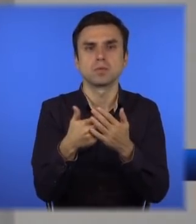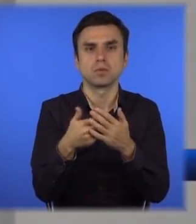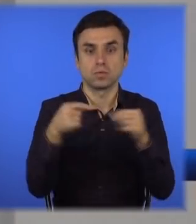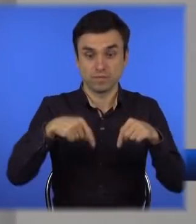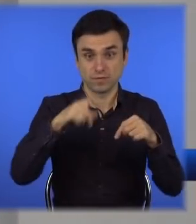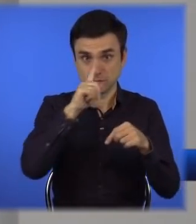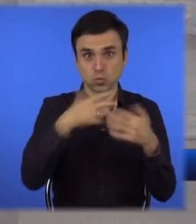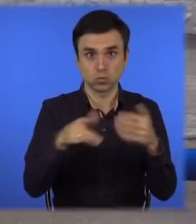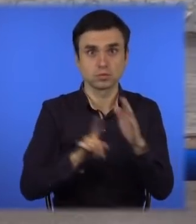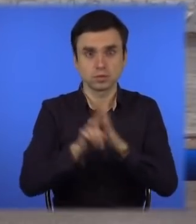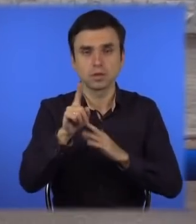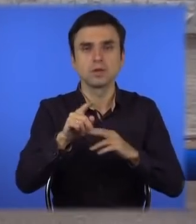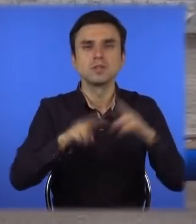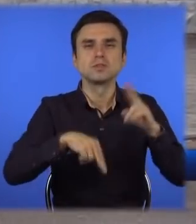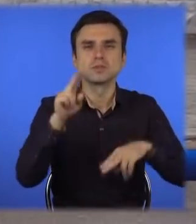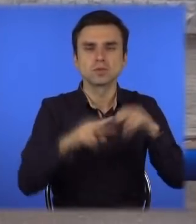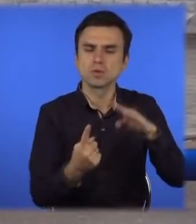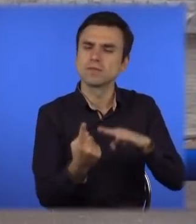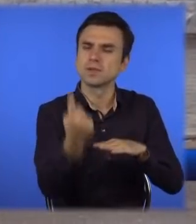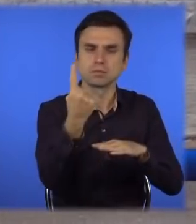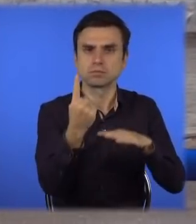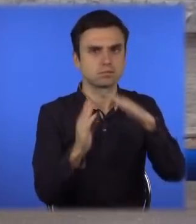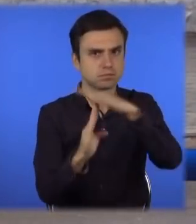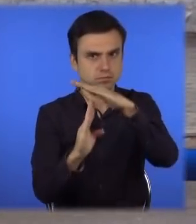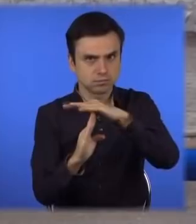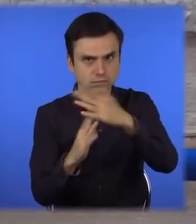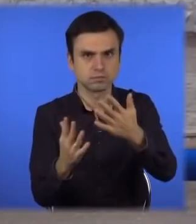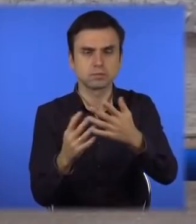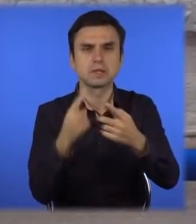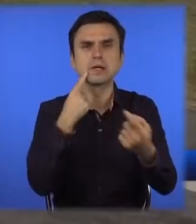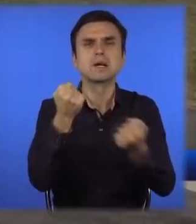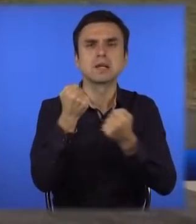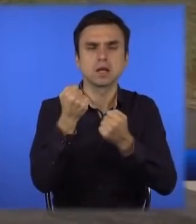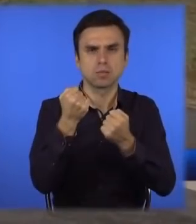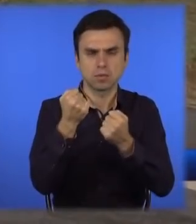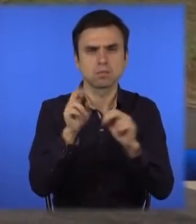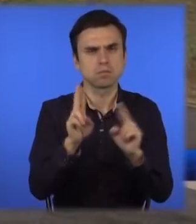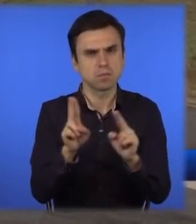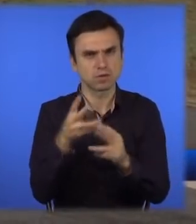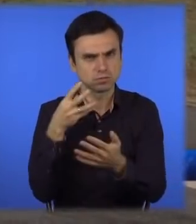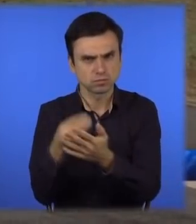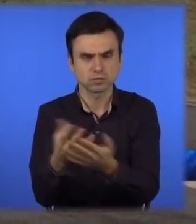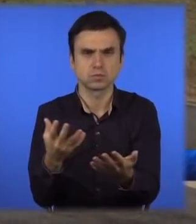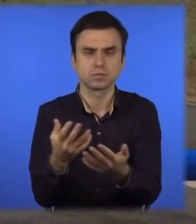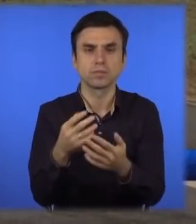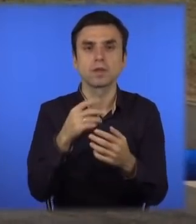ціни на нафтопродукти в Україні підвищилися у середньому більш ніж на 5 гривень і досягли рекордних